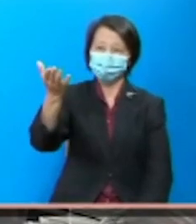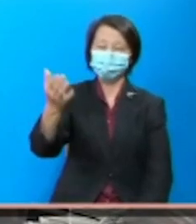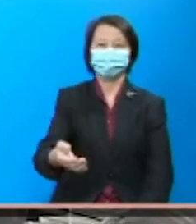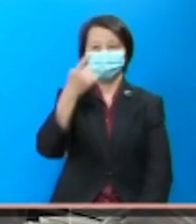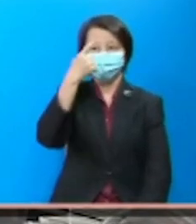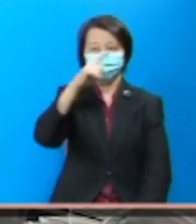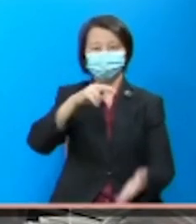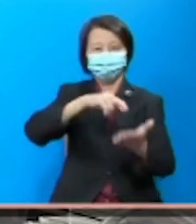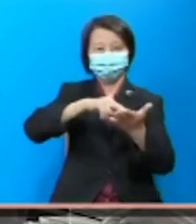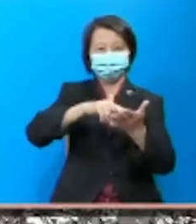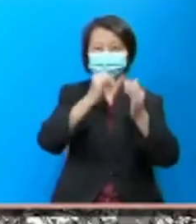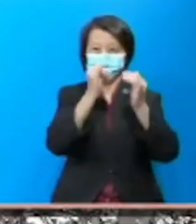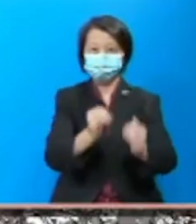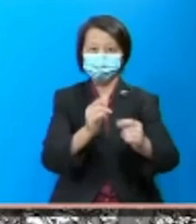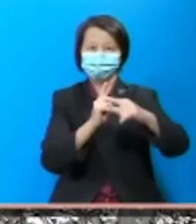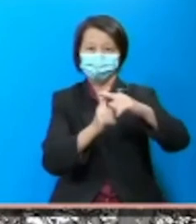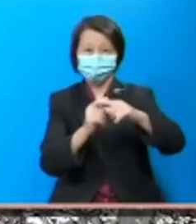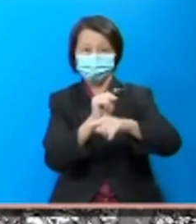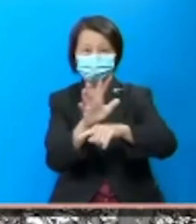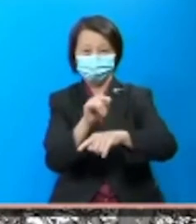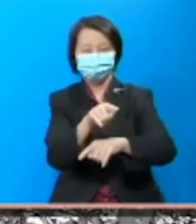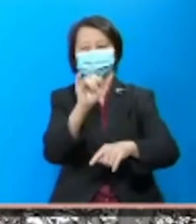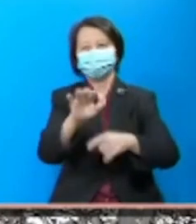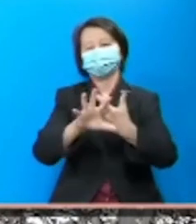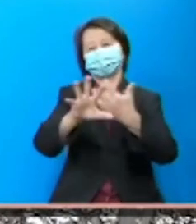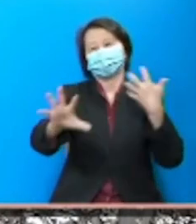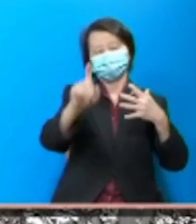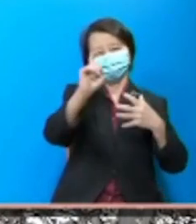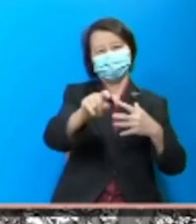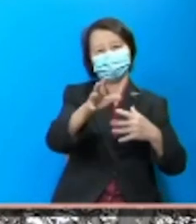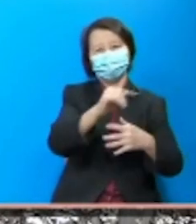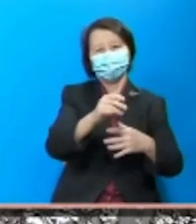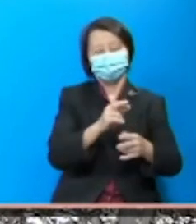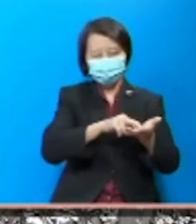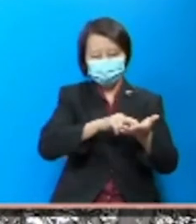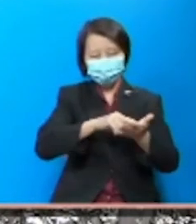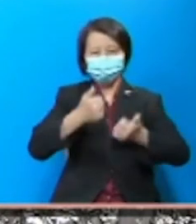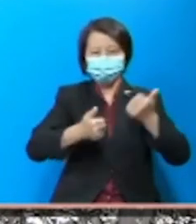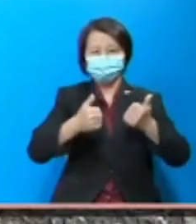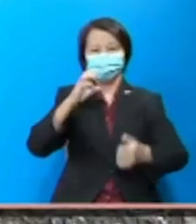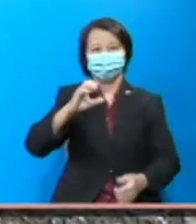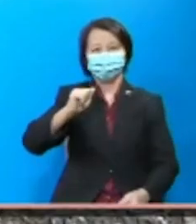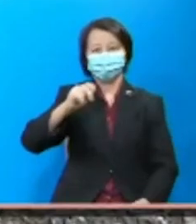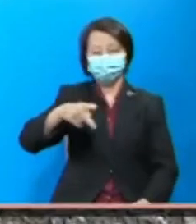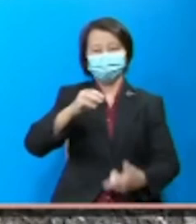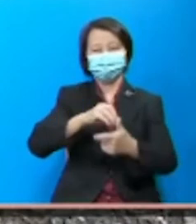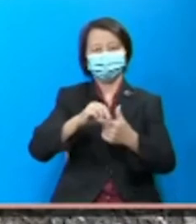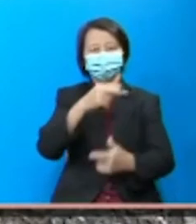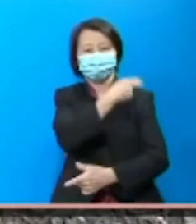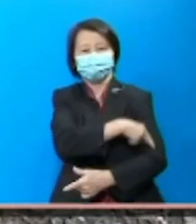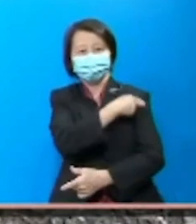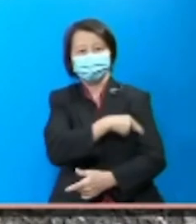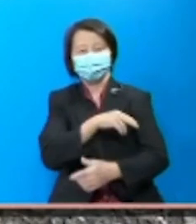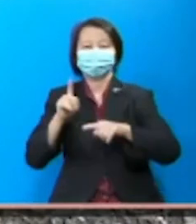bagi melewati Widyawati posted by some as Michael perlu diasingkan dan jerawat sama Ade difikasi Hospital